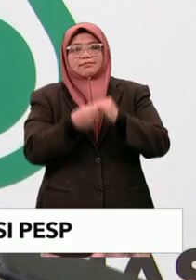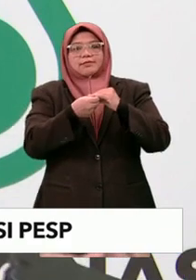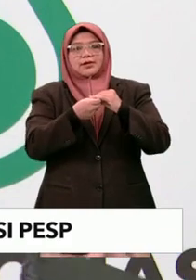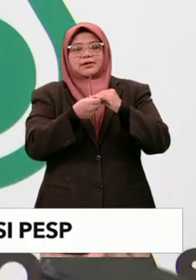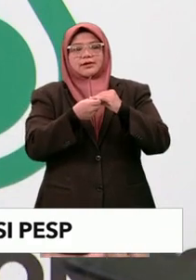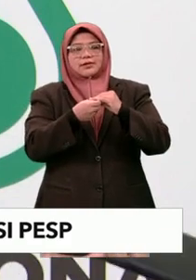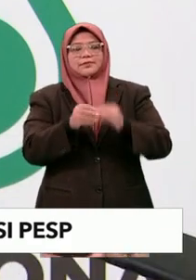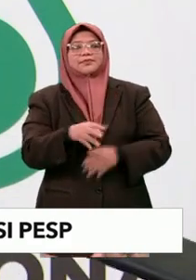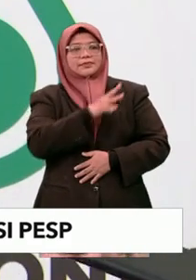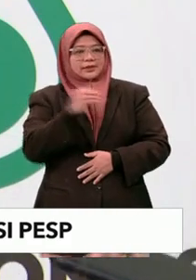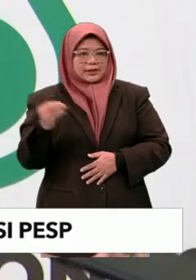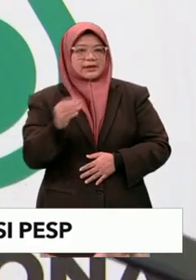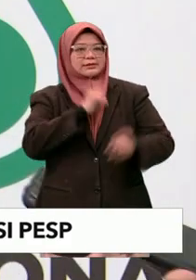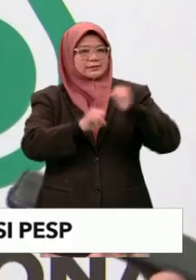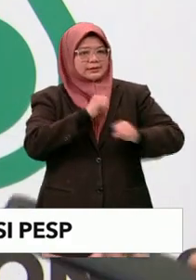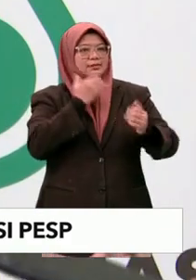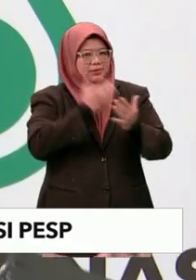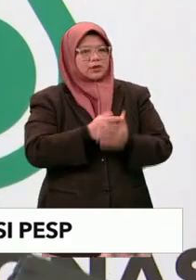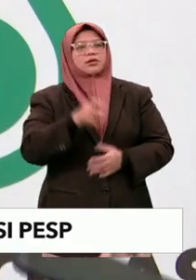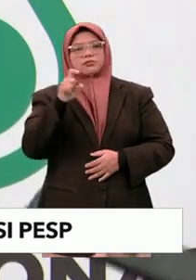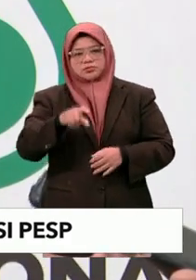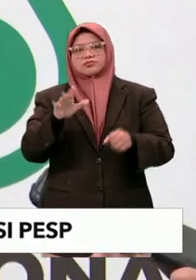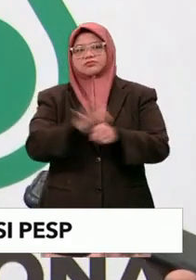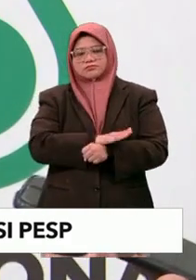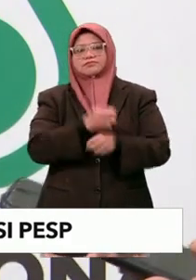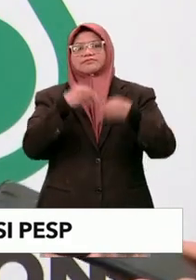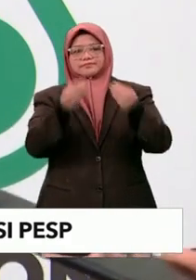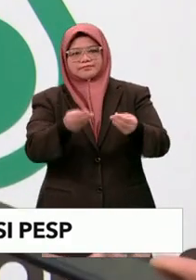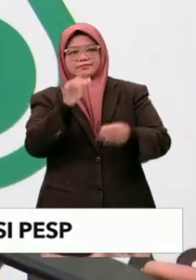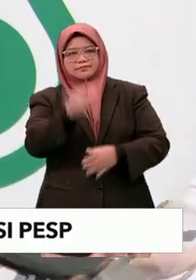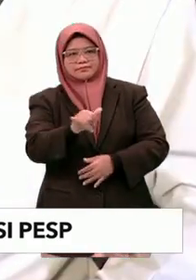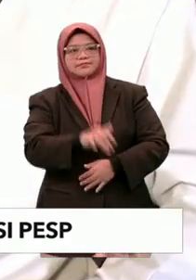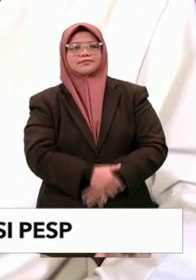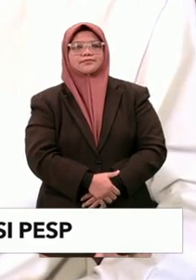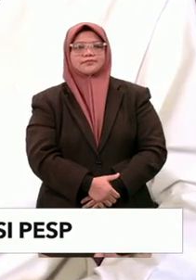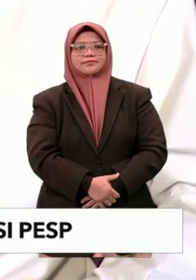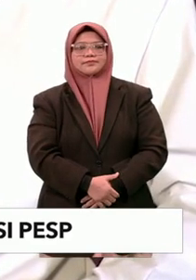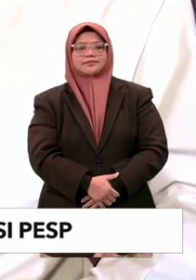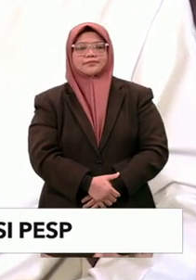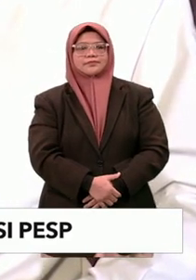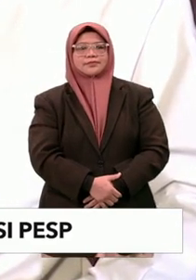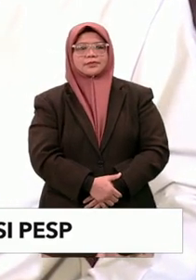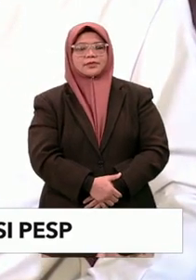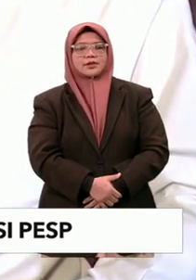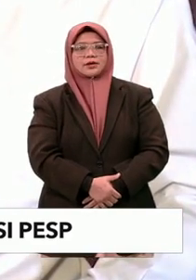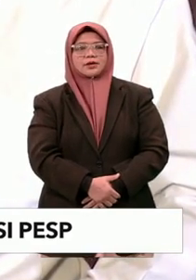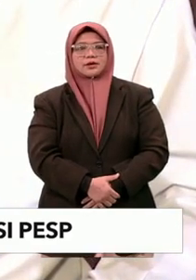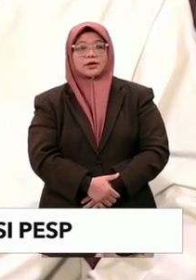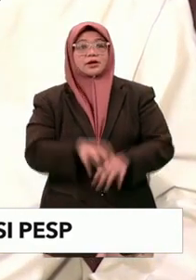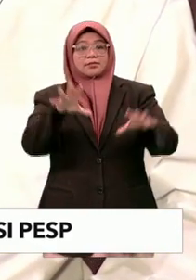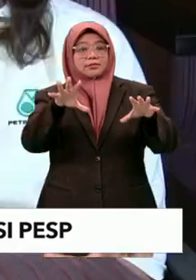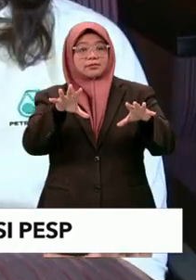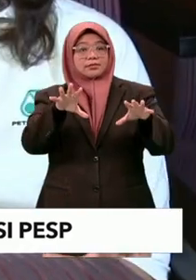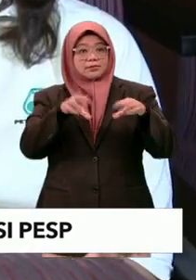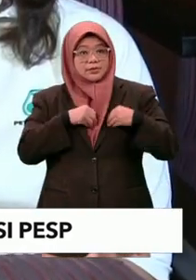selain daripada itu, nilai-nilai murni juga kami pupukkan juga pada student-student kami. Sementara itu, beberapa penerima